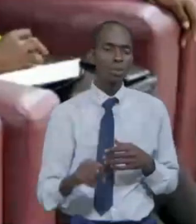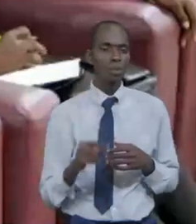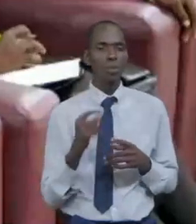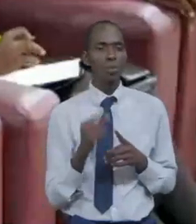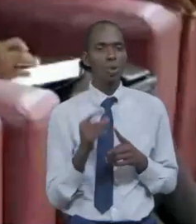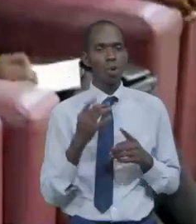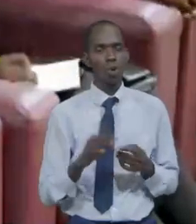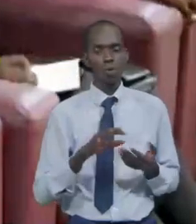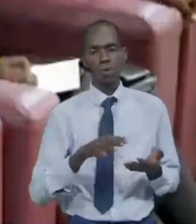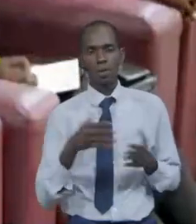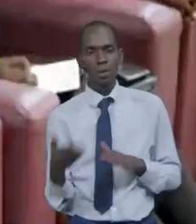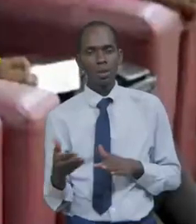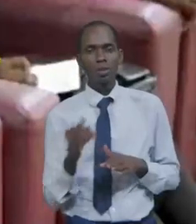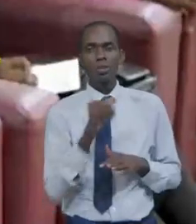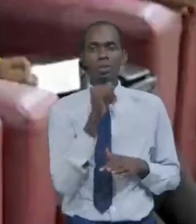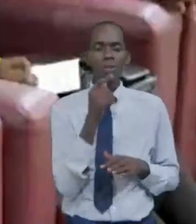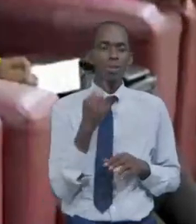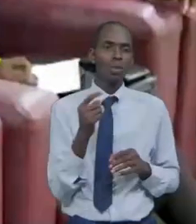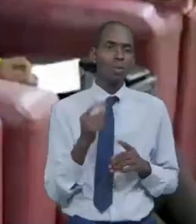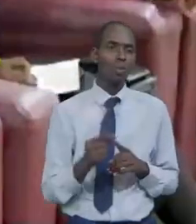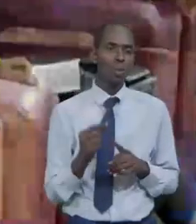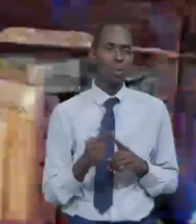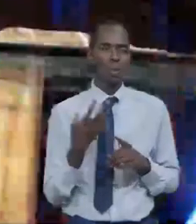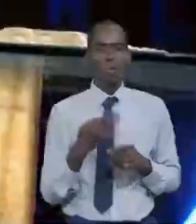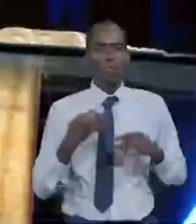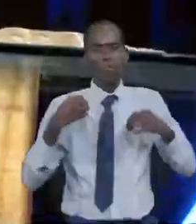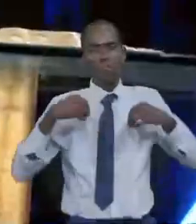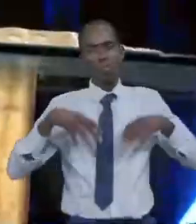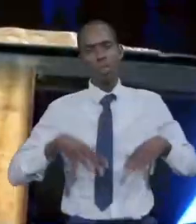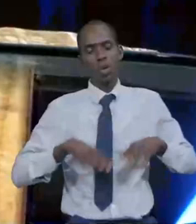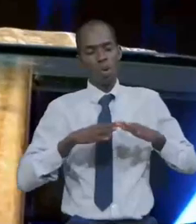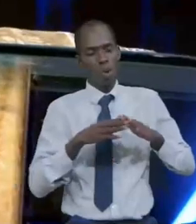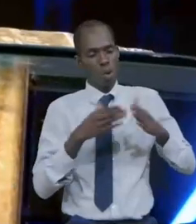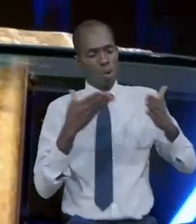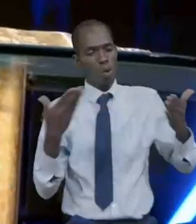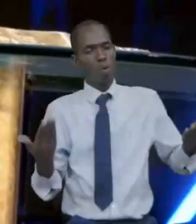mort, pas la parole de découragement, portant,